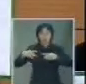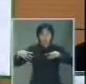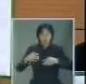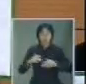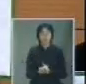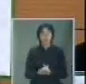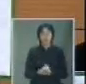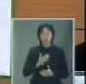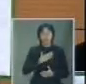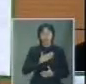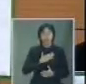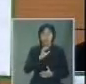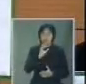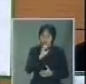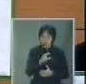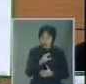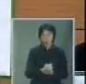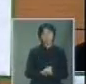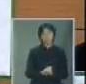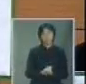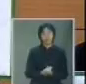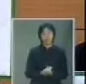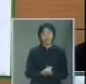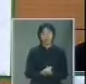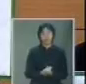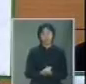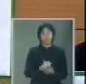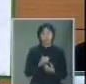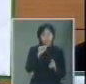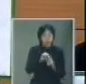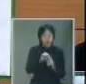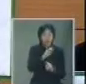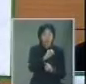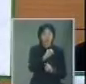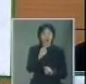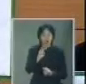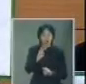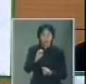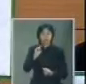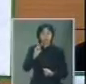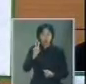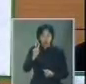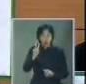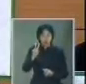ไอ้มาตรานี้เนี่ยมันตรงมาตรา62